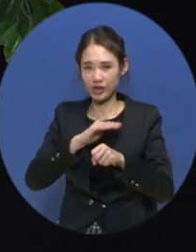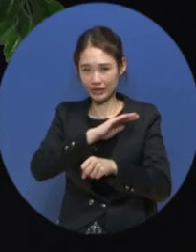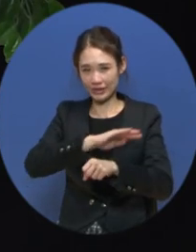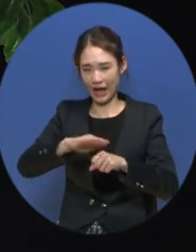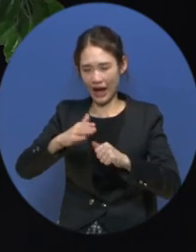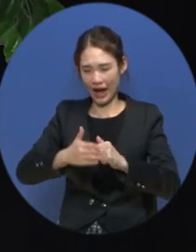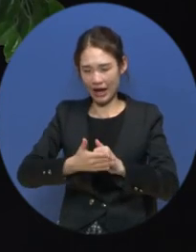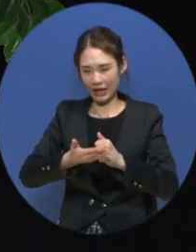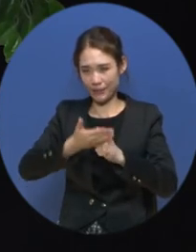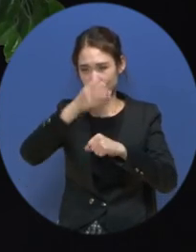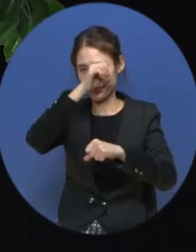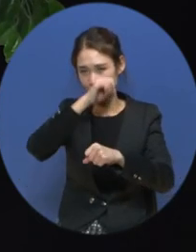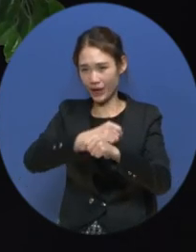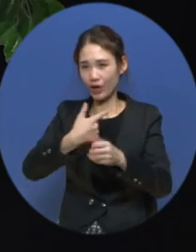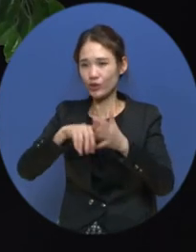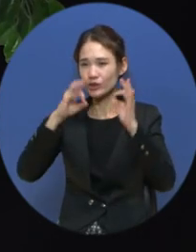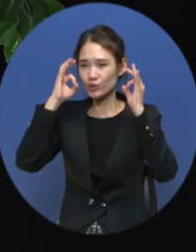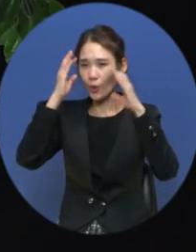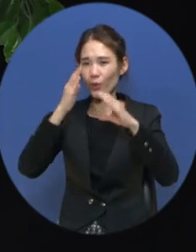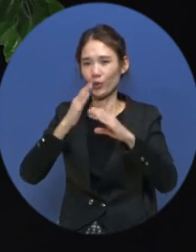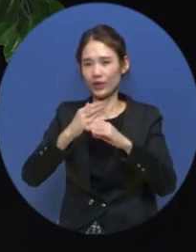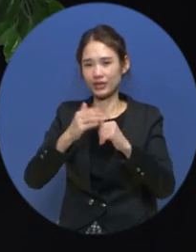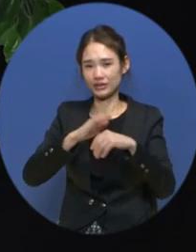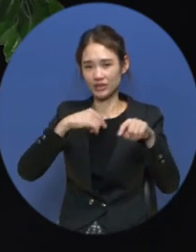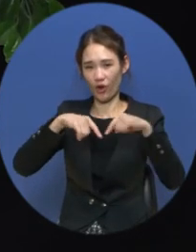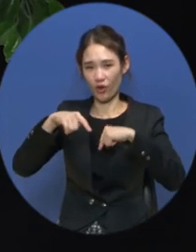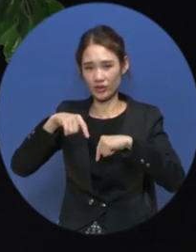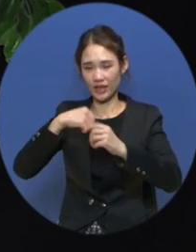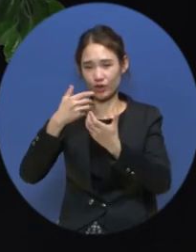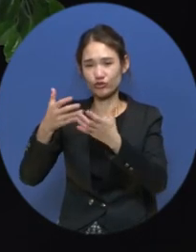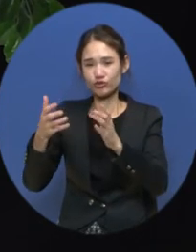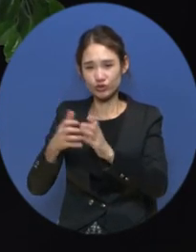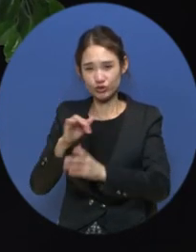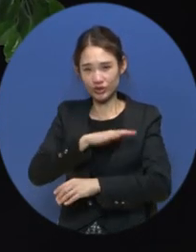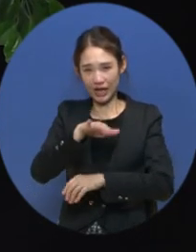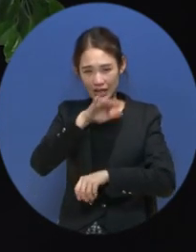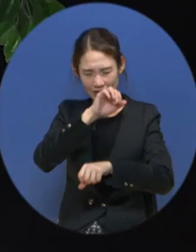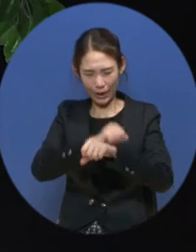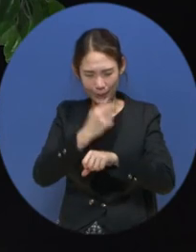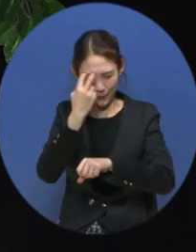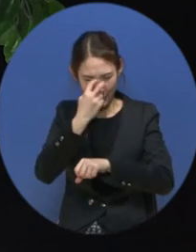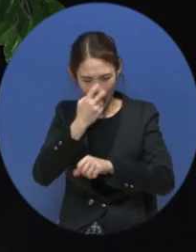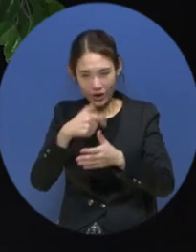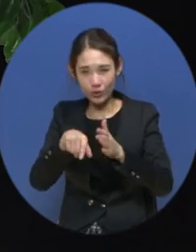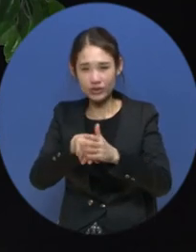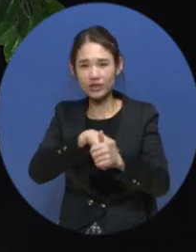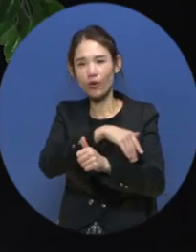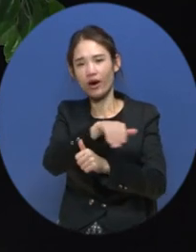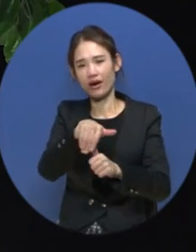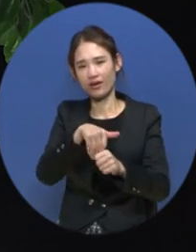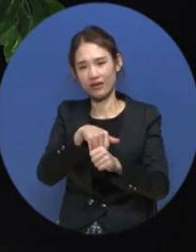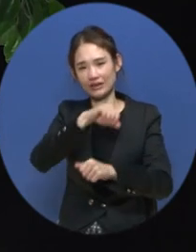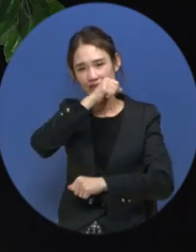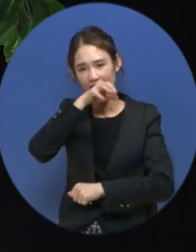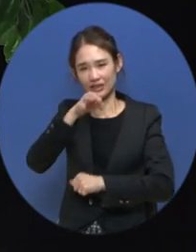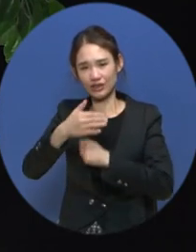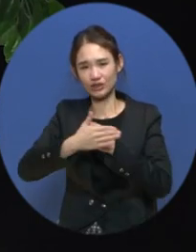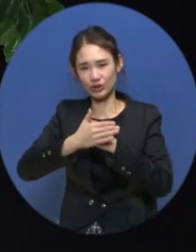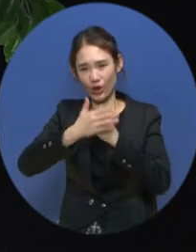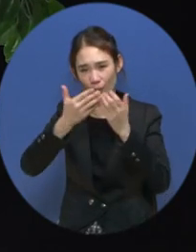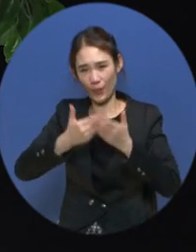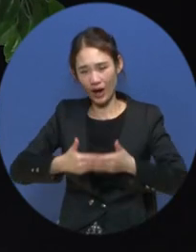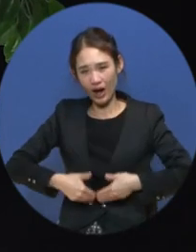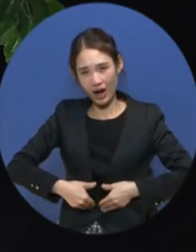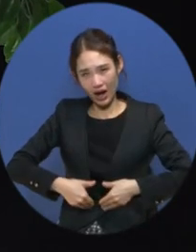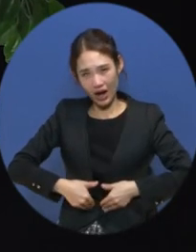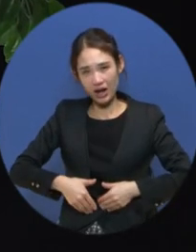기르기 위해서 노력하고 있습니다. 정책 당국에서는 우리가 잘 볼 수 있는 환경과 재정적인 지원이